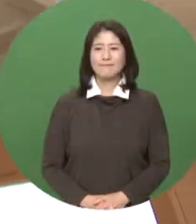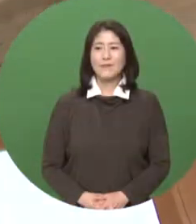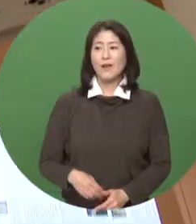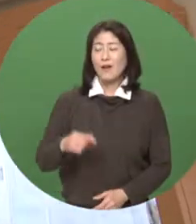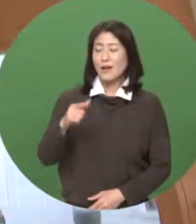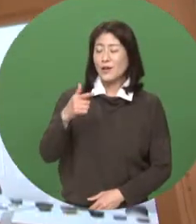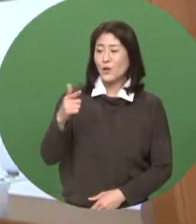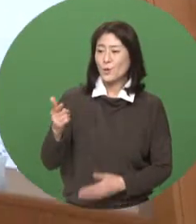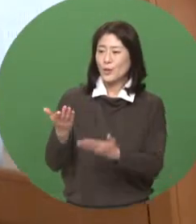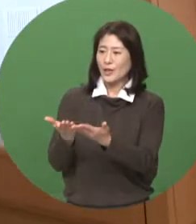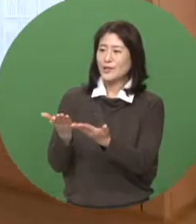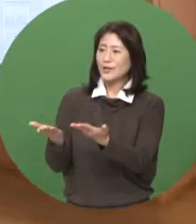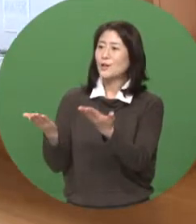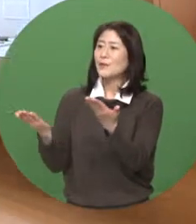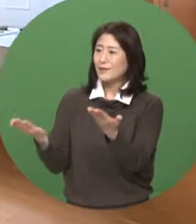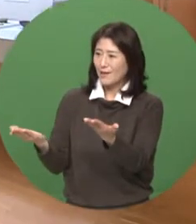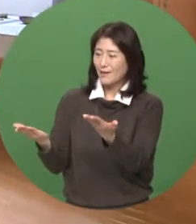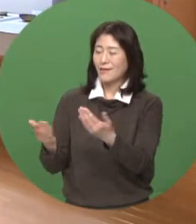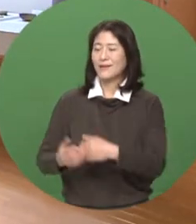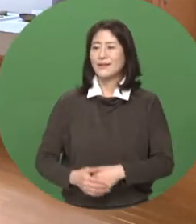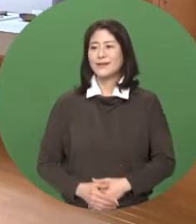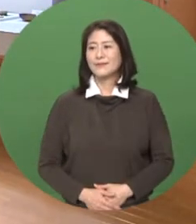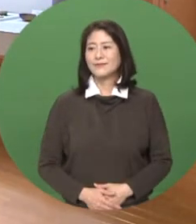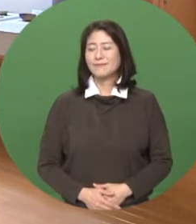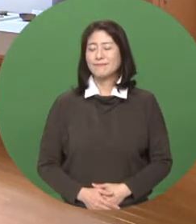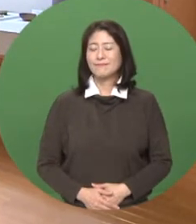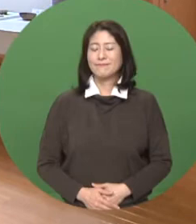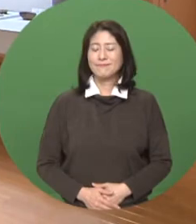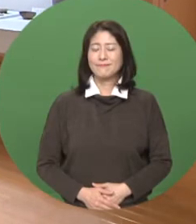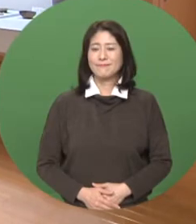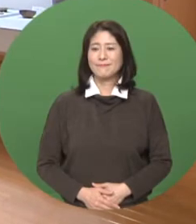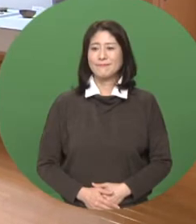いろんなものが展示されてるんですね。 そうですね。